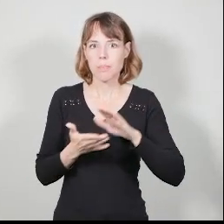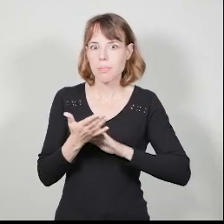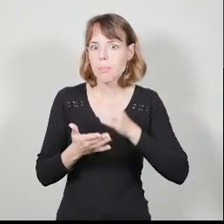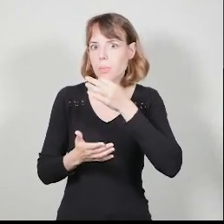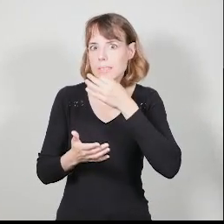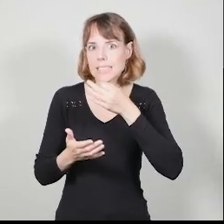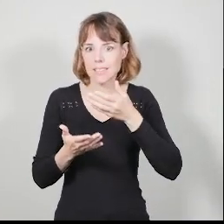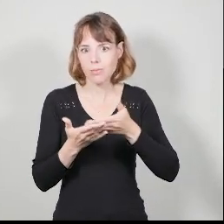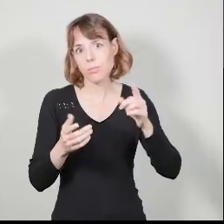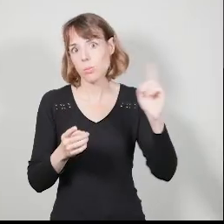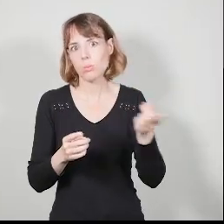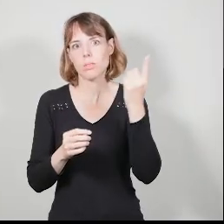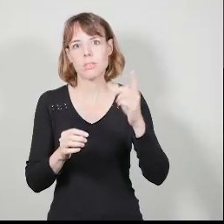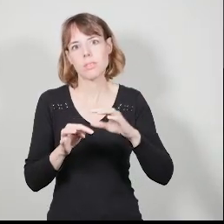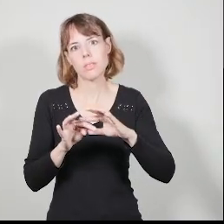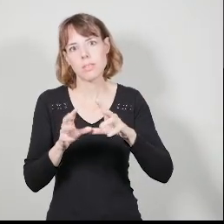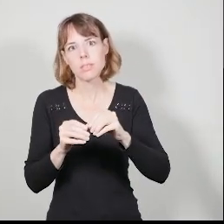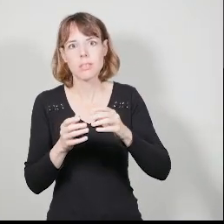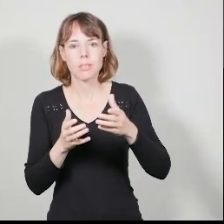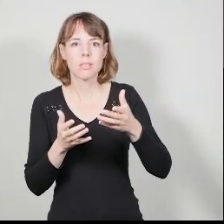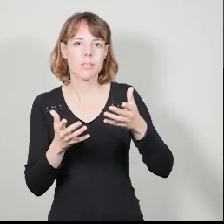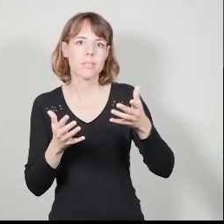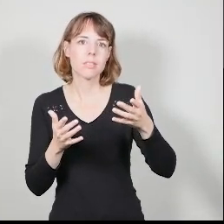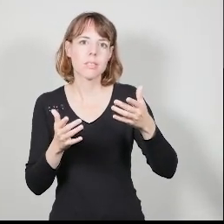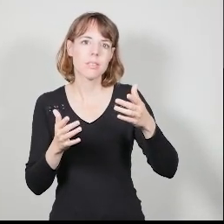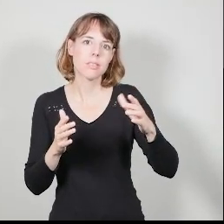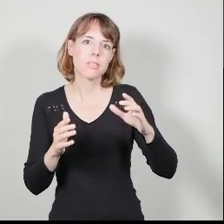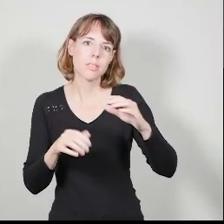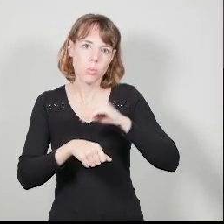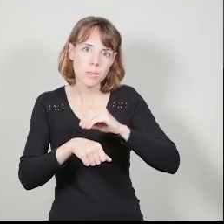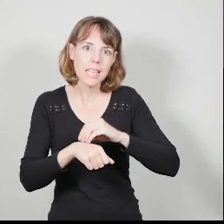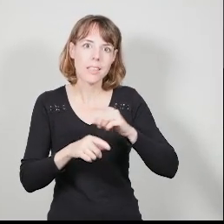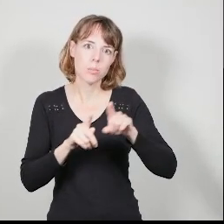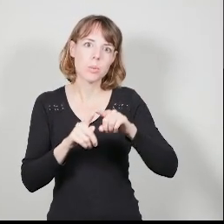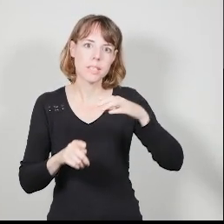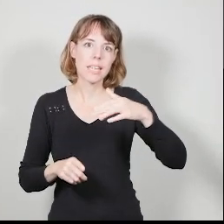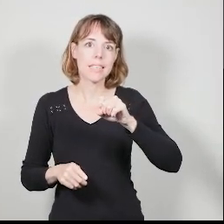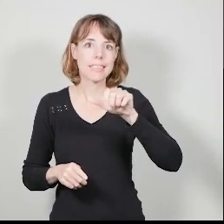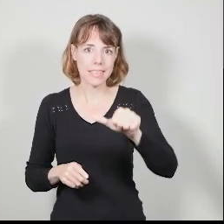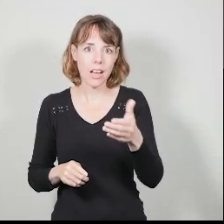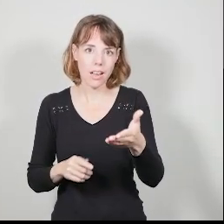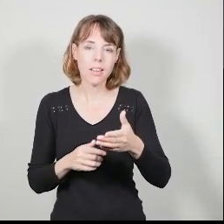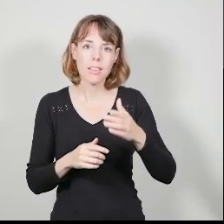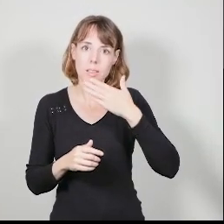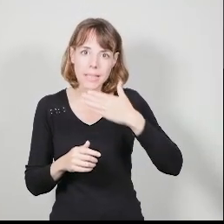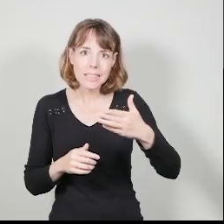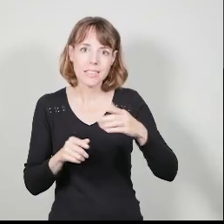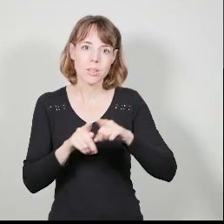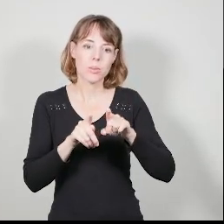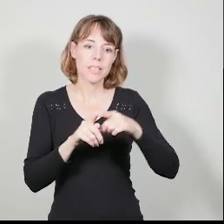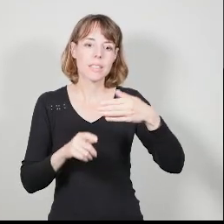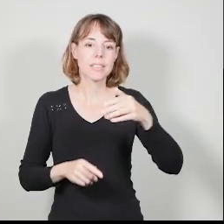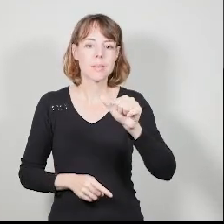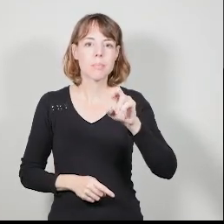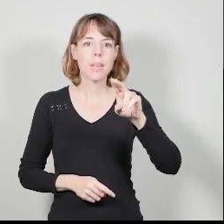Conseil et l'ensemble des équipes de la Caisse qui, depuis plusieurs semaines, sont au travail. Et puis, pensée particulière pour Marine Boisson-Cohen et Pearl qui